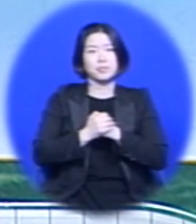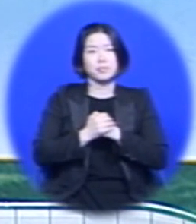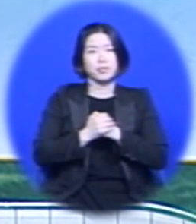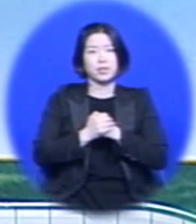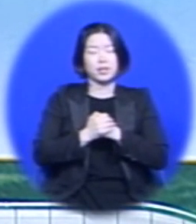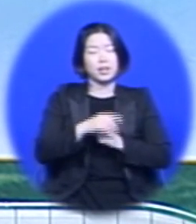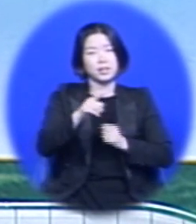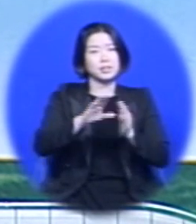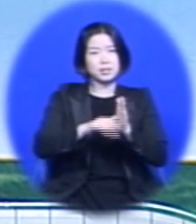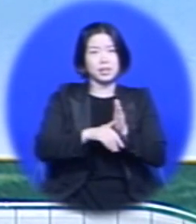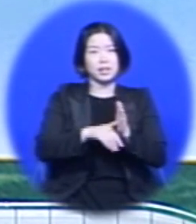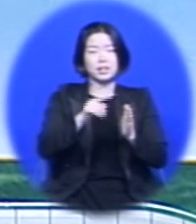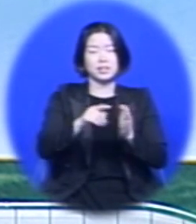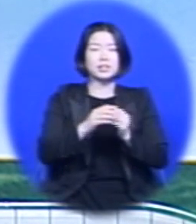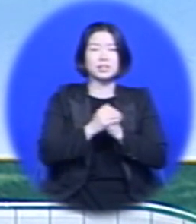그때 이